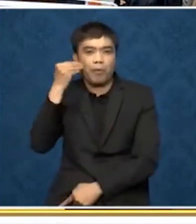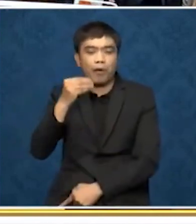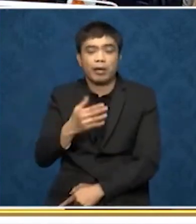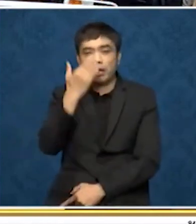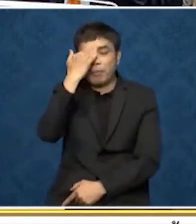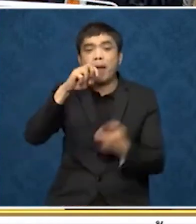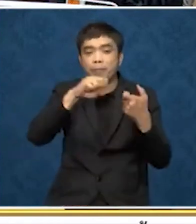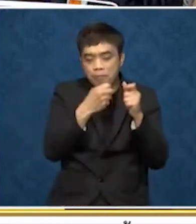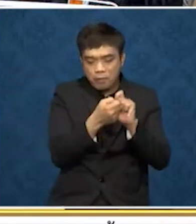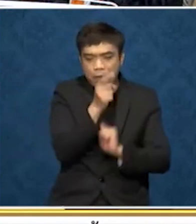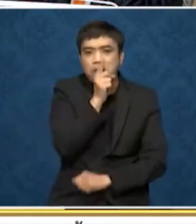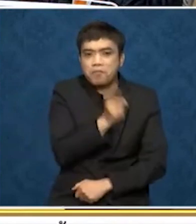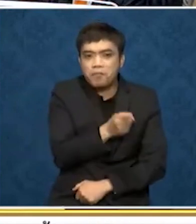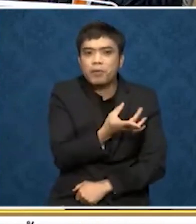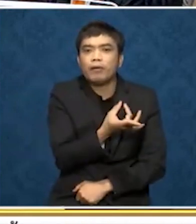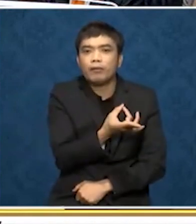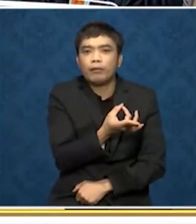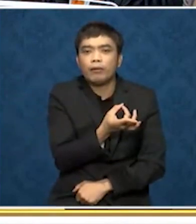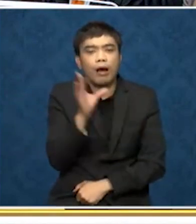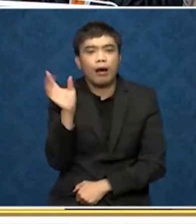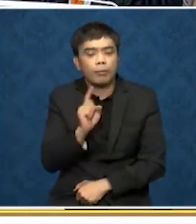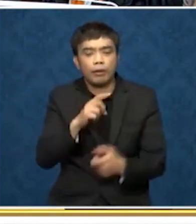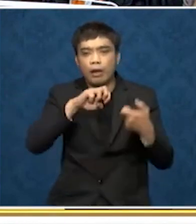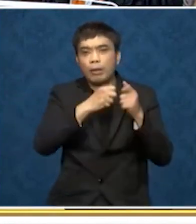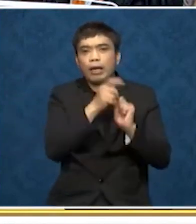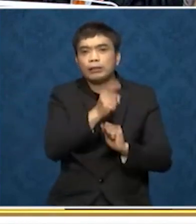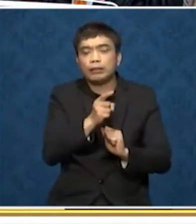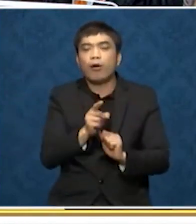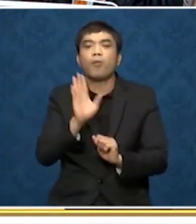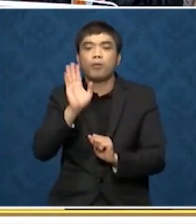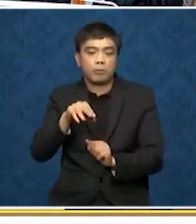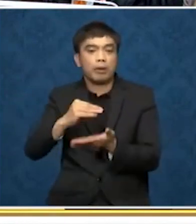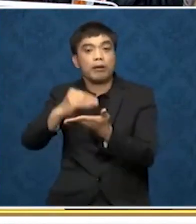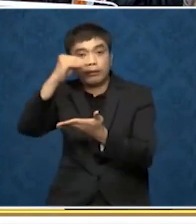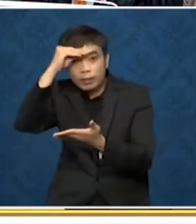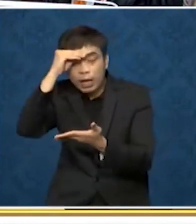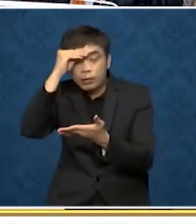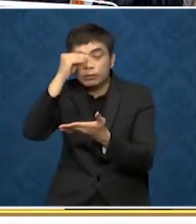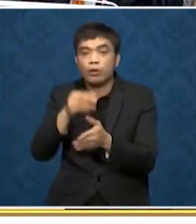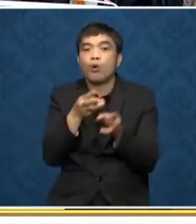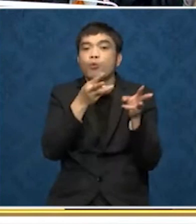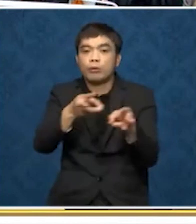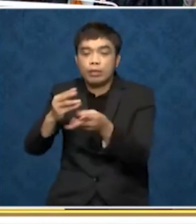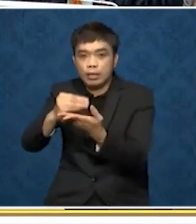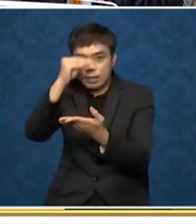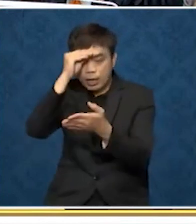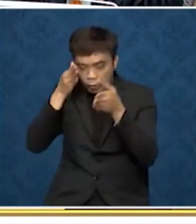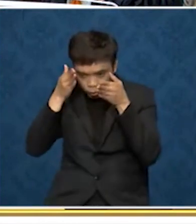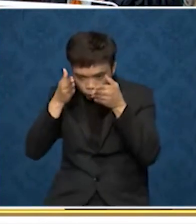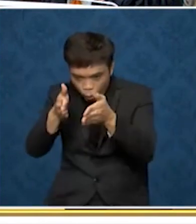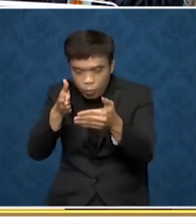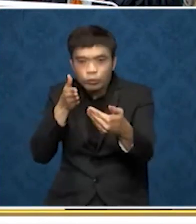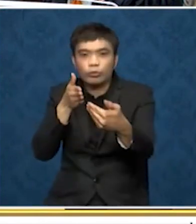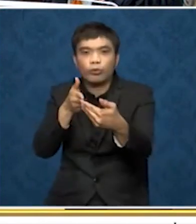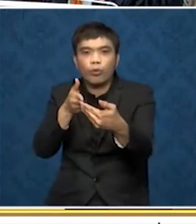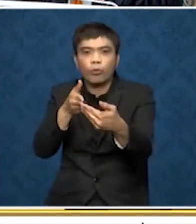ปัญหาที่แท้จริงแล้วนะคะอาจจะมาจากระบบการศึกษาที่มุ่งเน้นนะคะไปที่